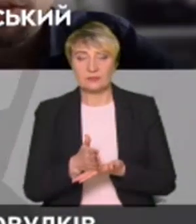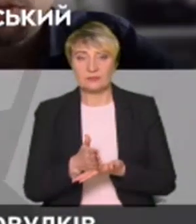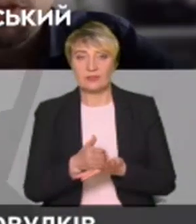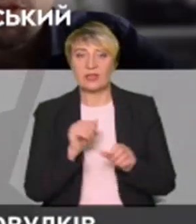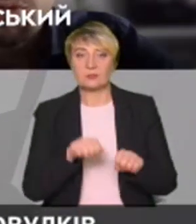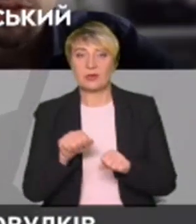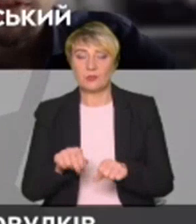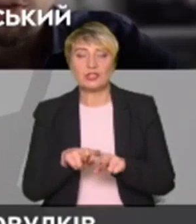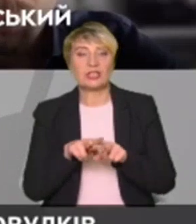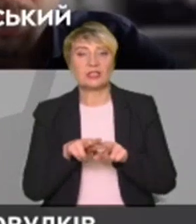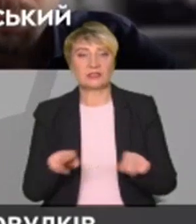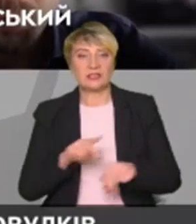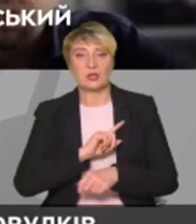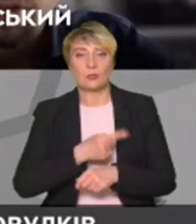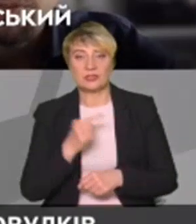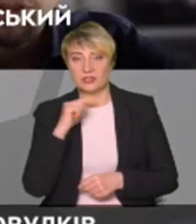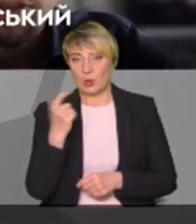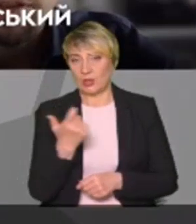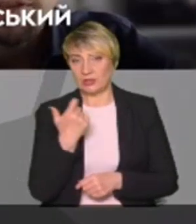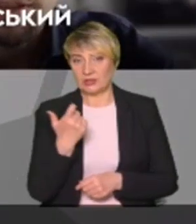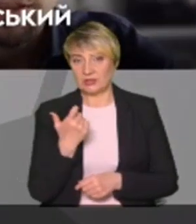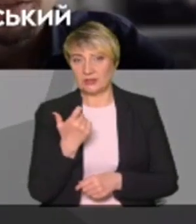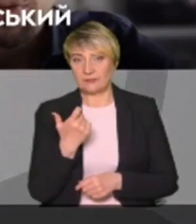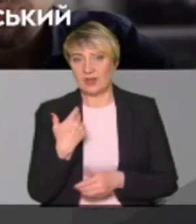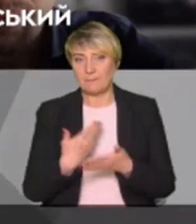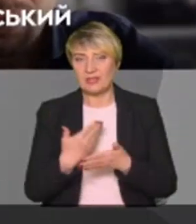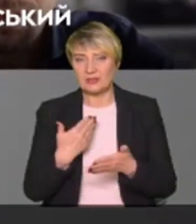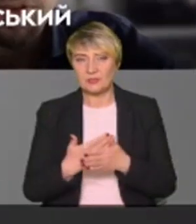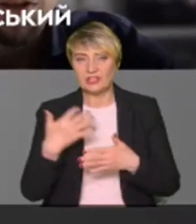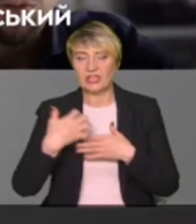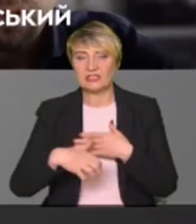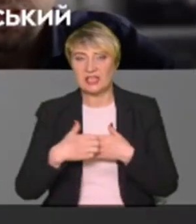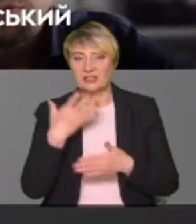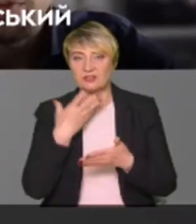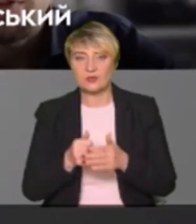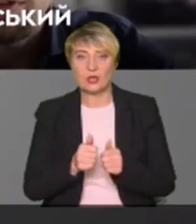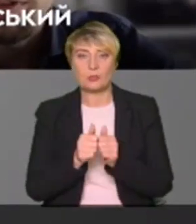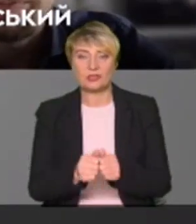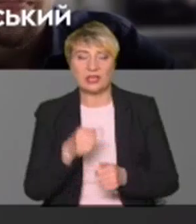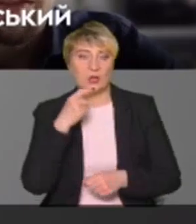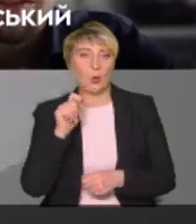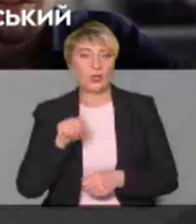а також посилити економічну могутність, бачає серед своїх партнерів Україну,